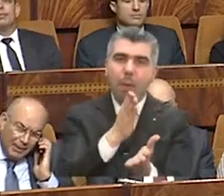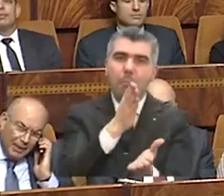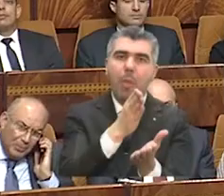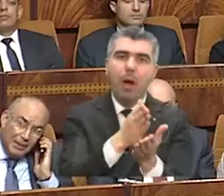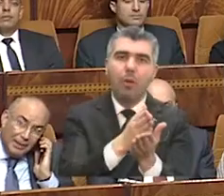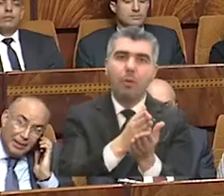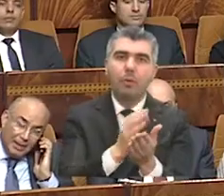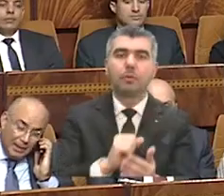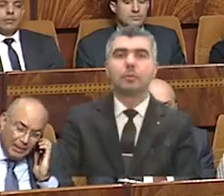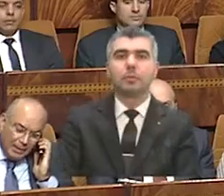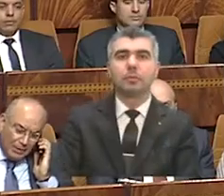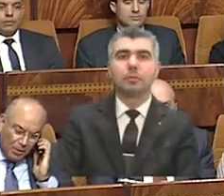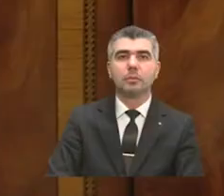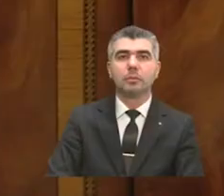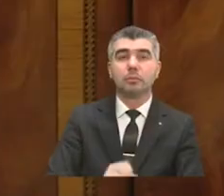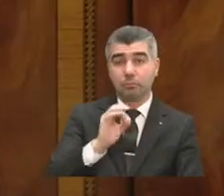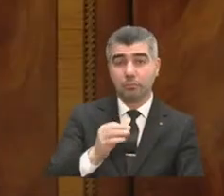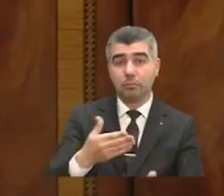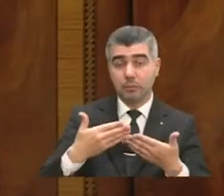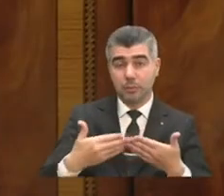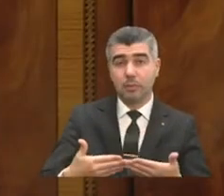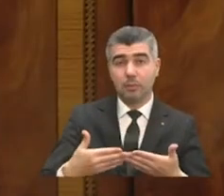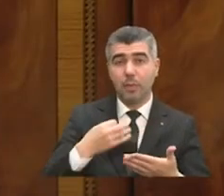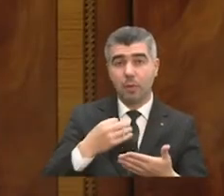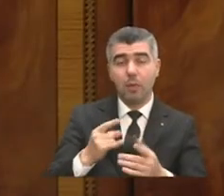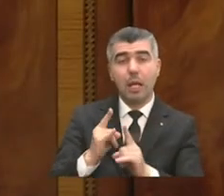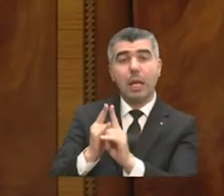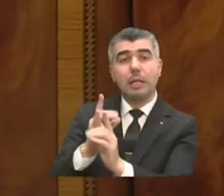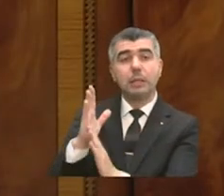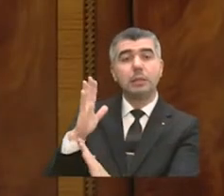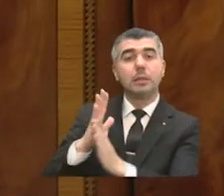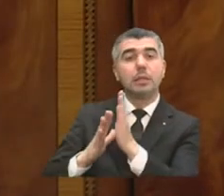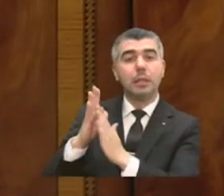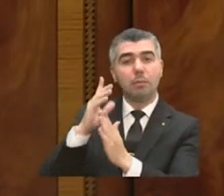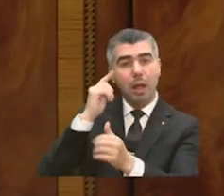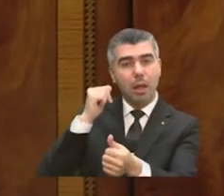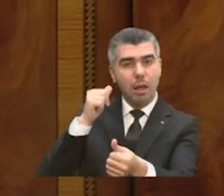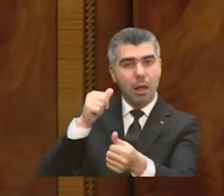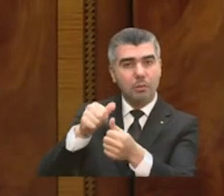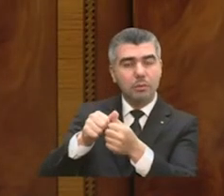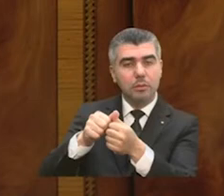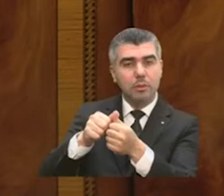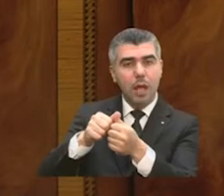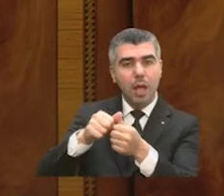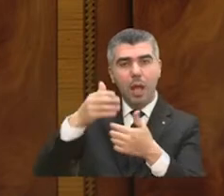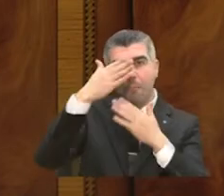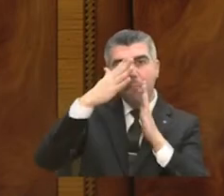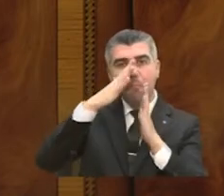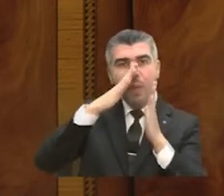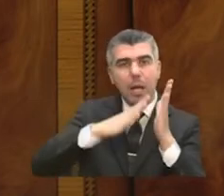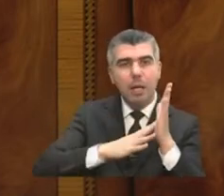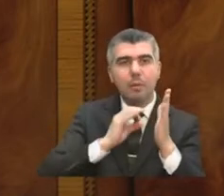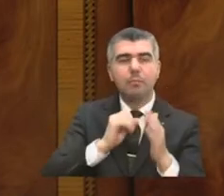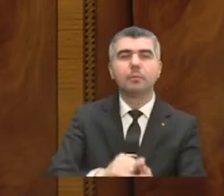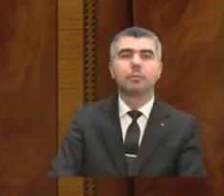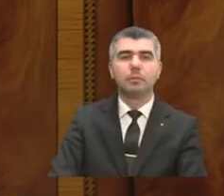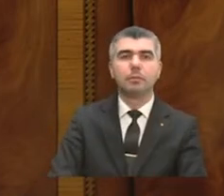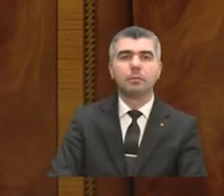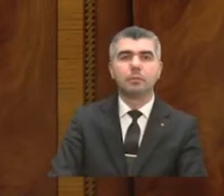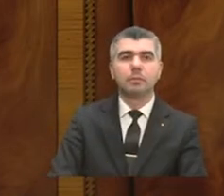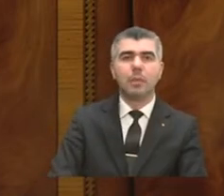pays cherchait un porte-parole. Alors depuis l'établissement de l'UMT, nous nous